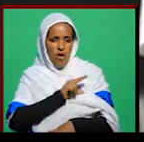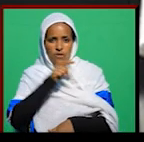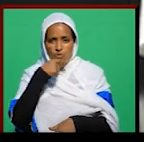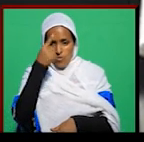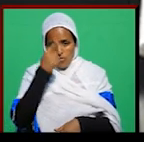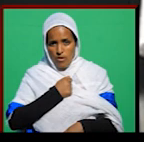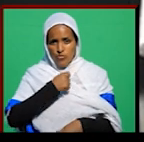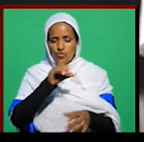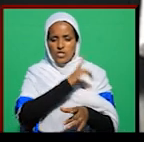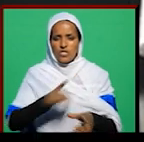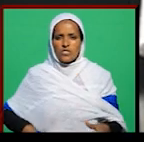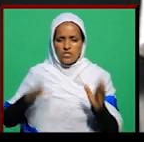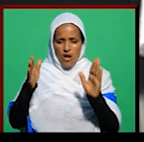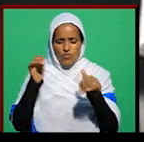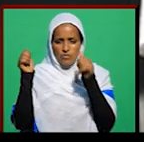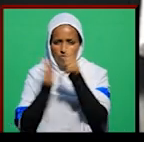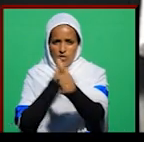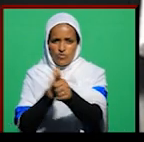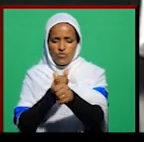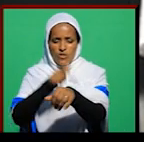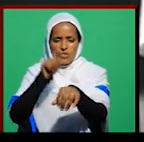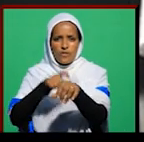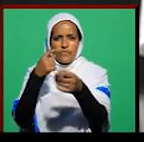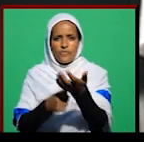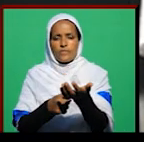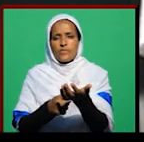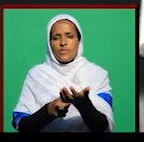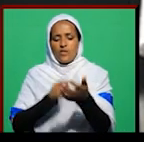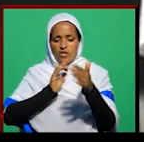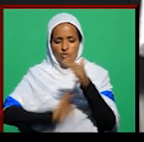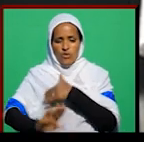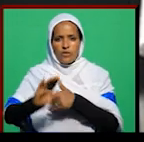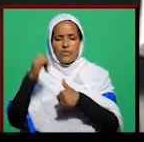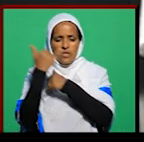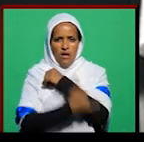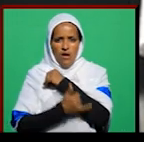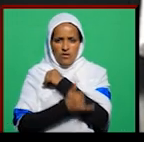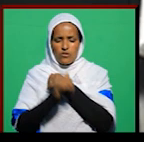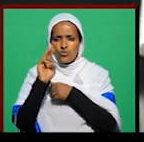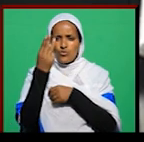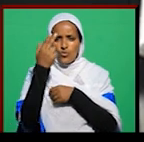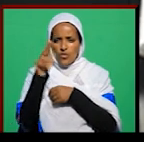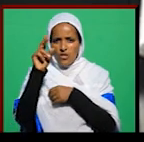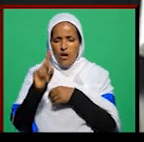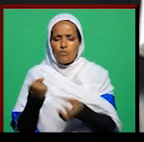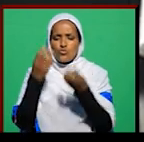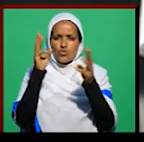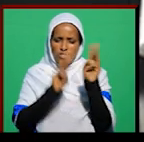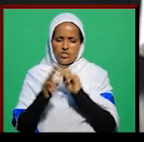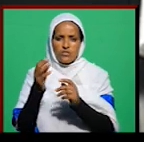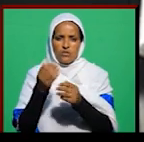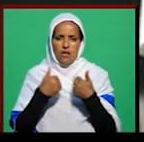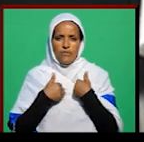ብለው የሚያምኑ ክርስቲያኖች በሚሳደዱበት ወቅት በዚህ ወቅት የተነሳ በተለይም የእሱ የተወለደባት ሀገር ሶሪያ ብዙ